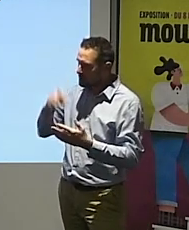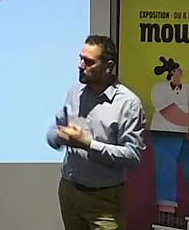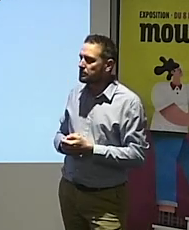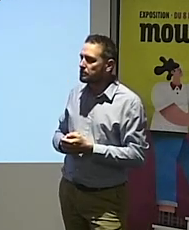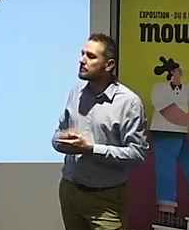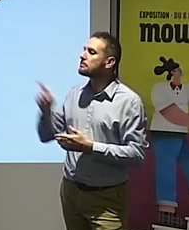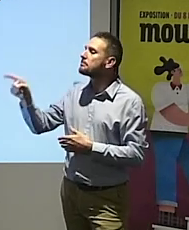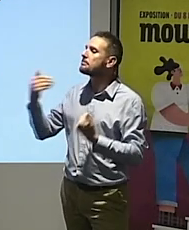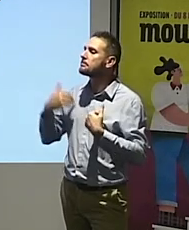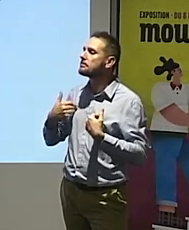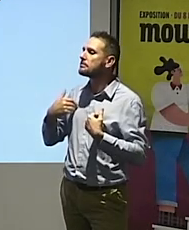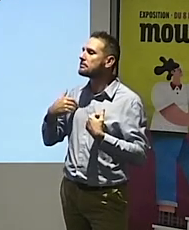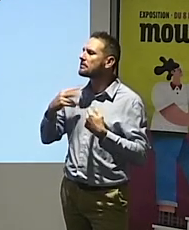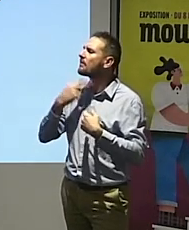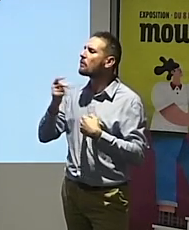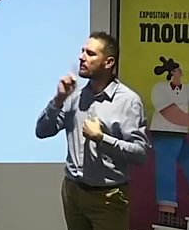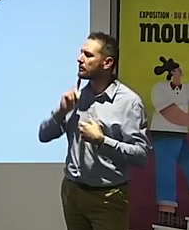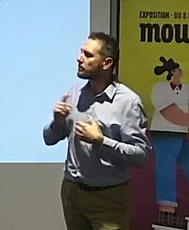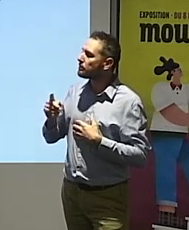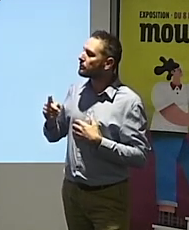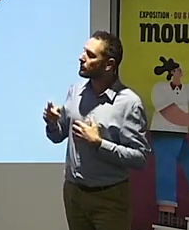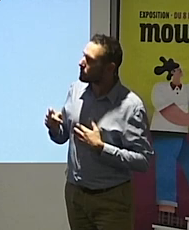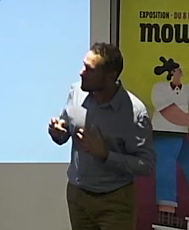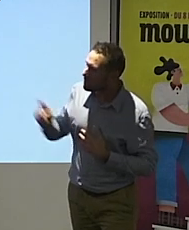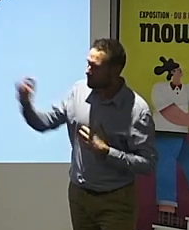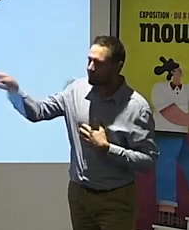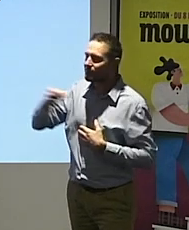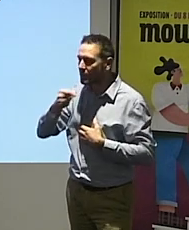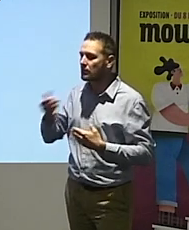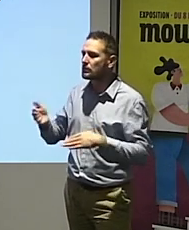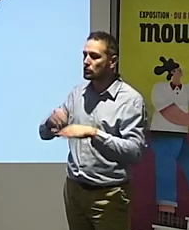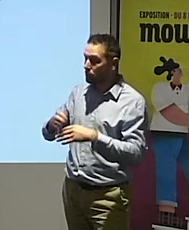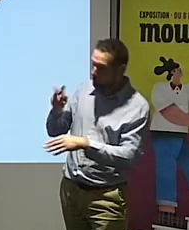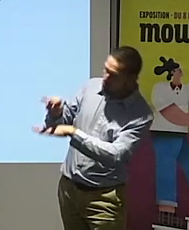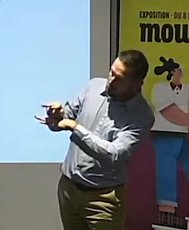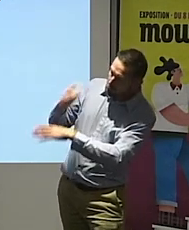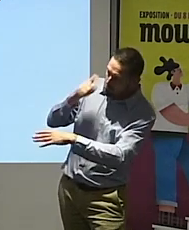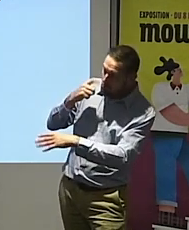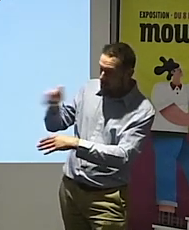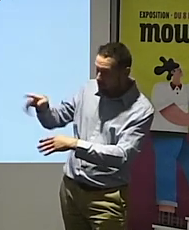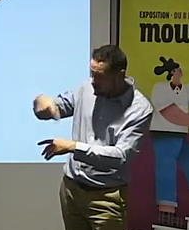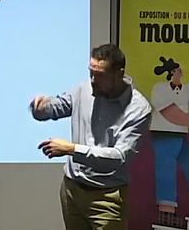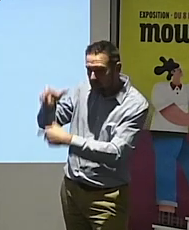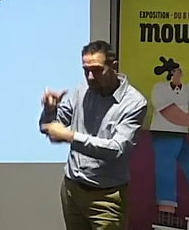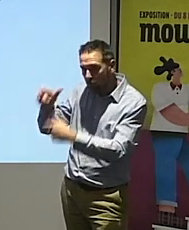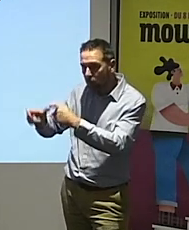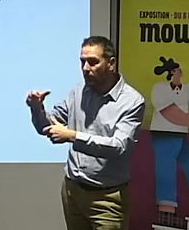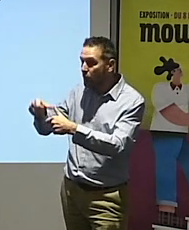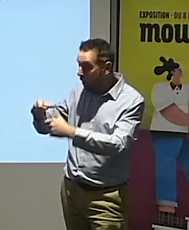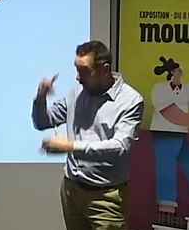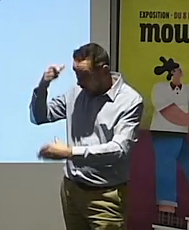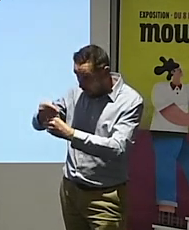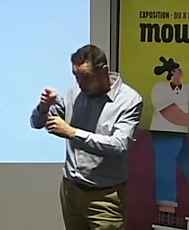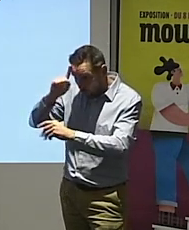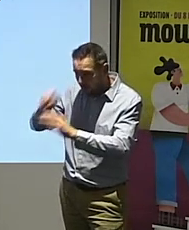Alors moi, ce que j'ai vu des gens, effectivement, je vais faire effectivement apprendre pour certains, parce qu'on a des personnes qui sont arrivées avec zéro